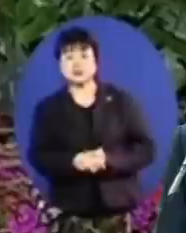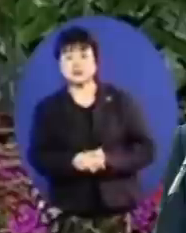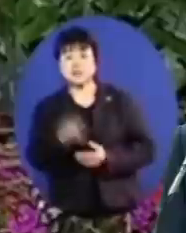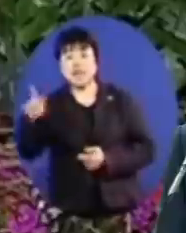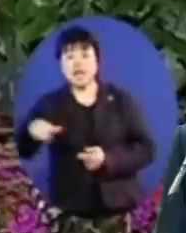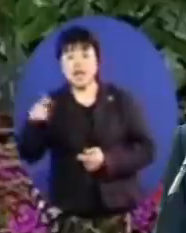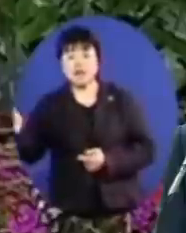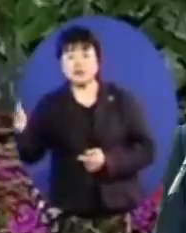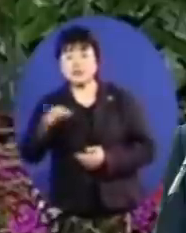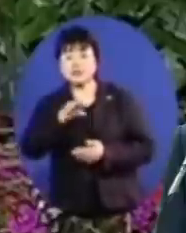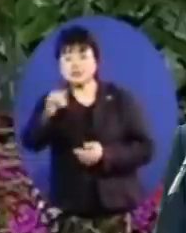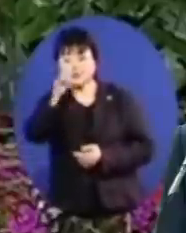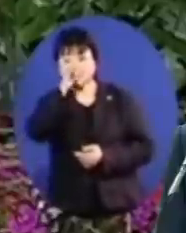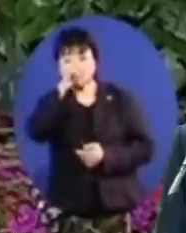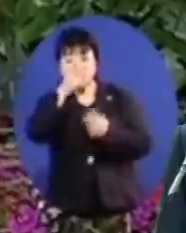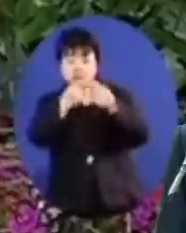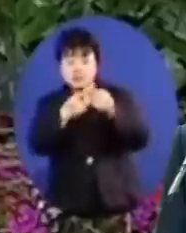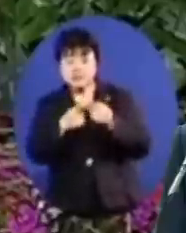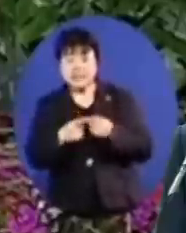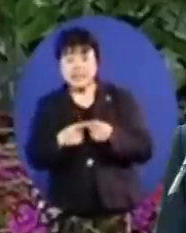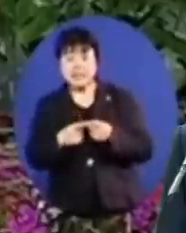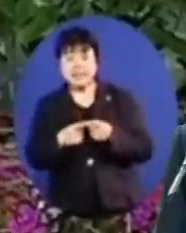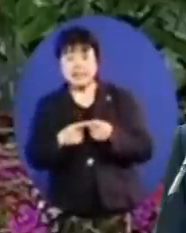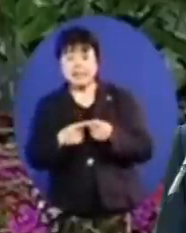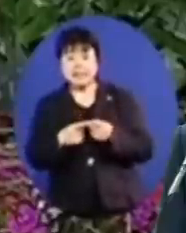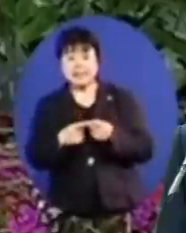하루에 그가 쓸 수 있는 글자 수는